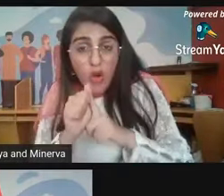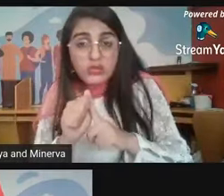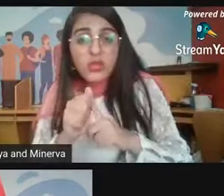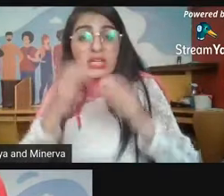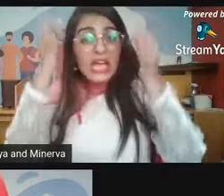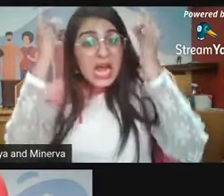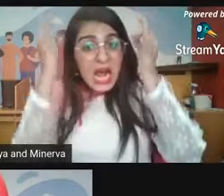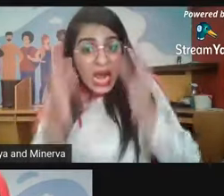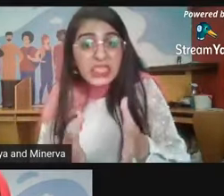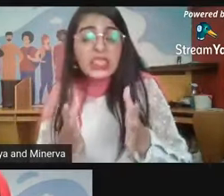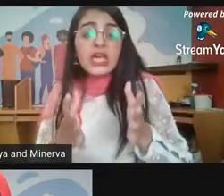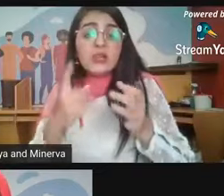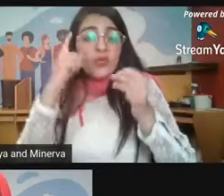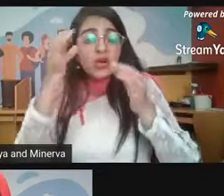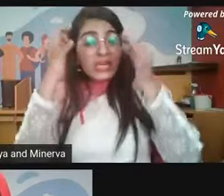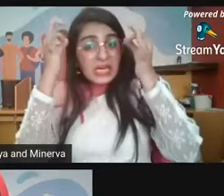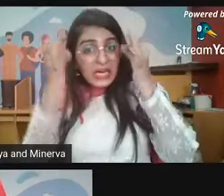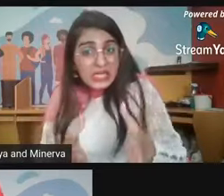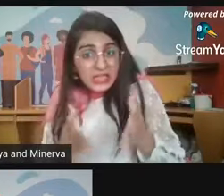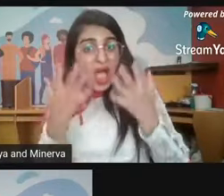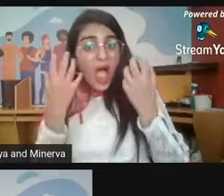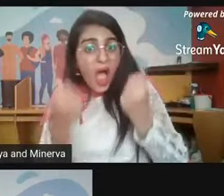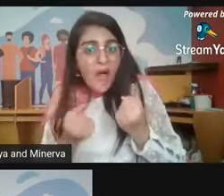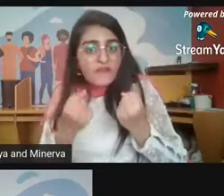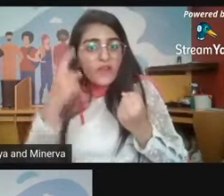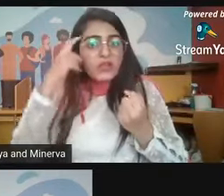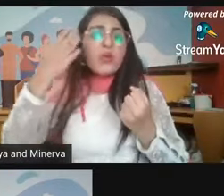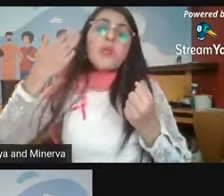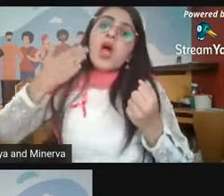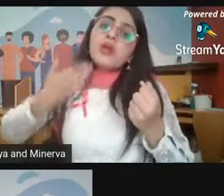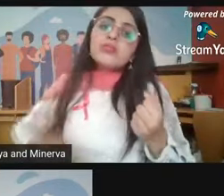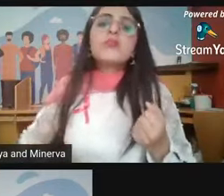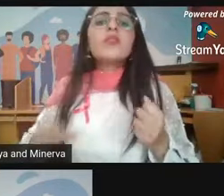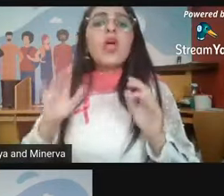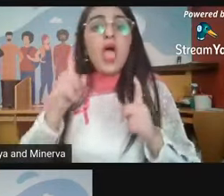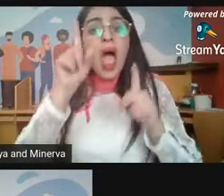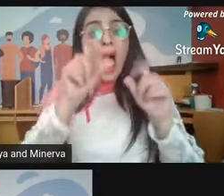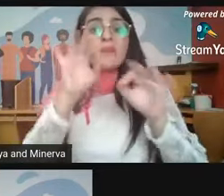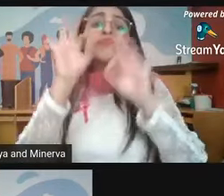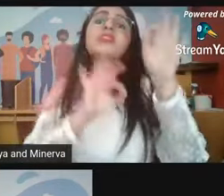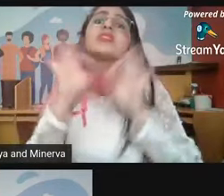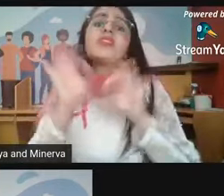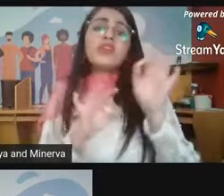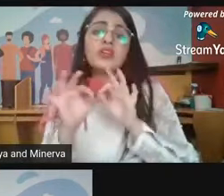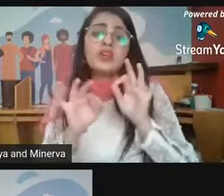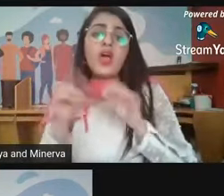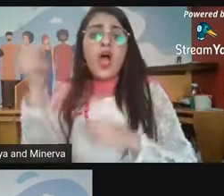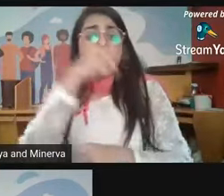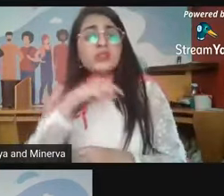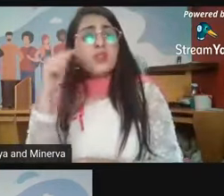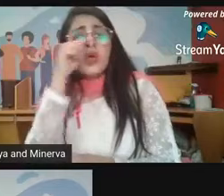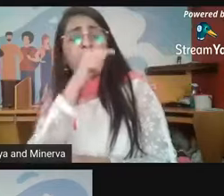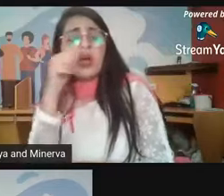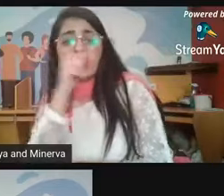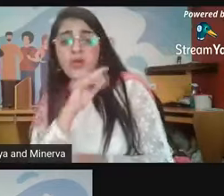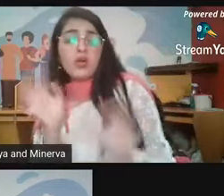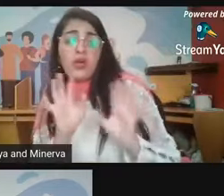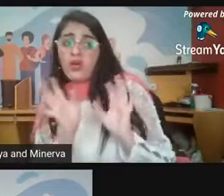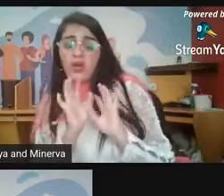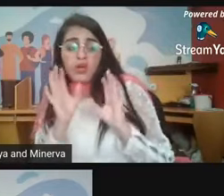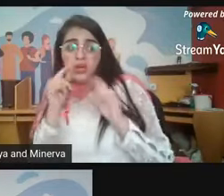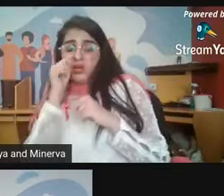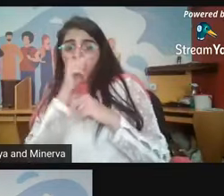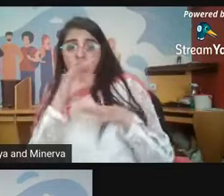या आप किसी लेटर स्टेज पे डायग्नोज हुआ है, तो दैट इज फॉर योर सेफ्टी. लेकिन अभी इतना टैबू बन चुका है, लोग इस चीज को डिस्कस नहीं करते,